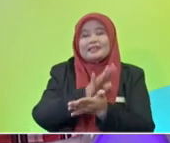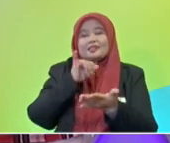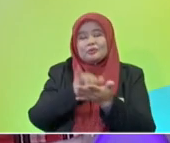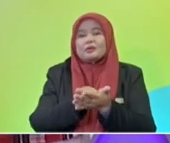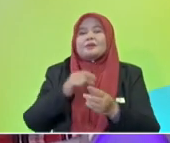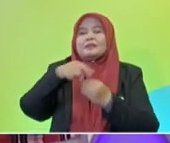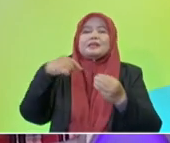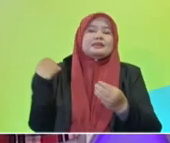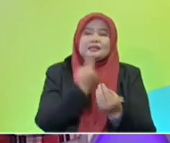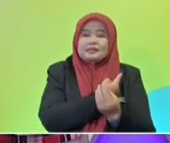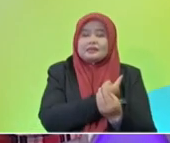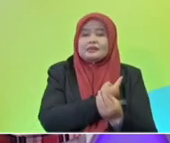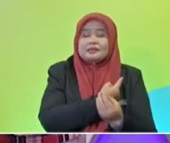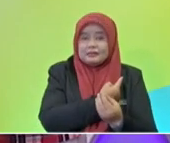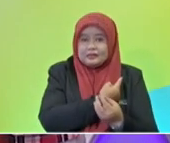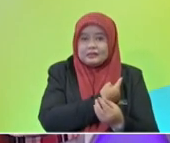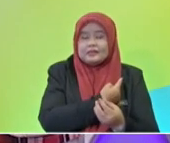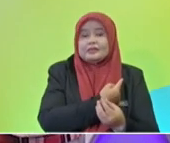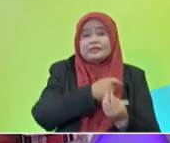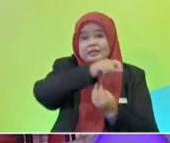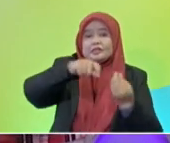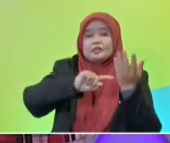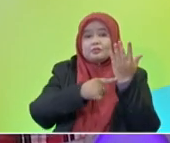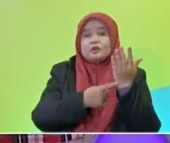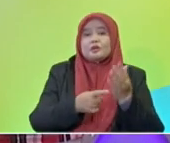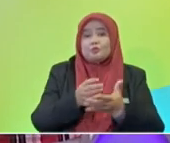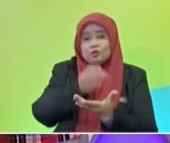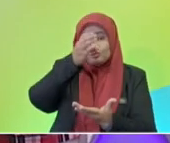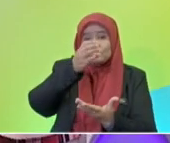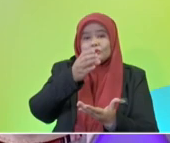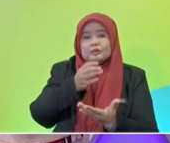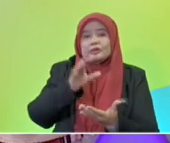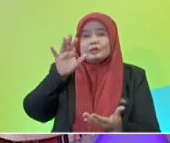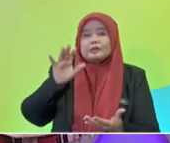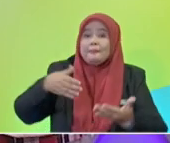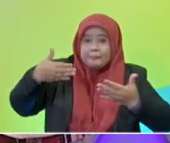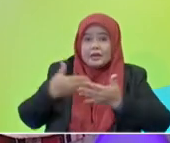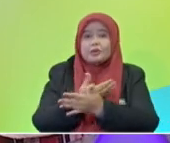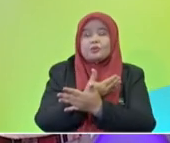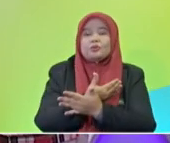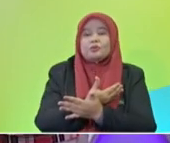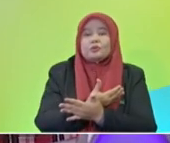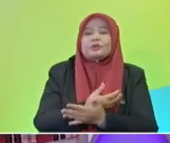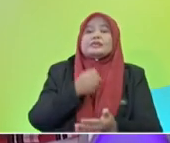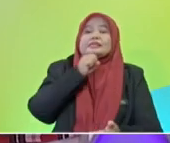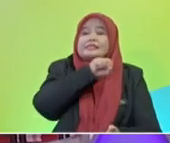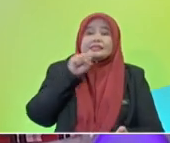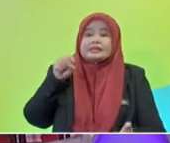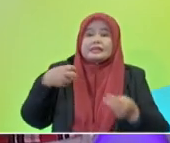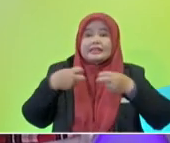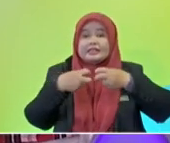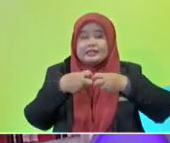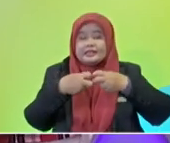kita mengitar semula botol dan kertas dan sebagainya yang baharu sisa elektronik barangan